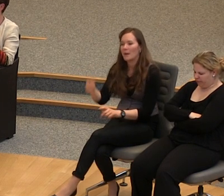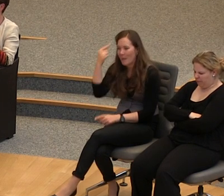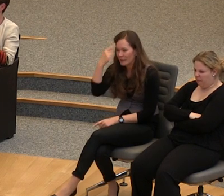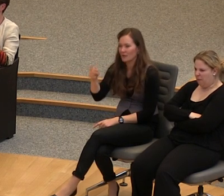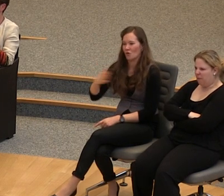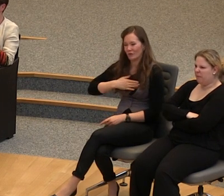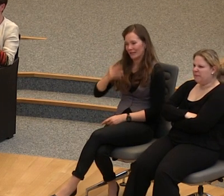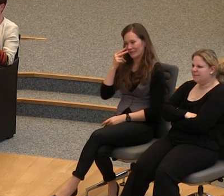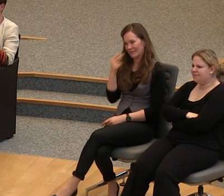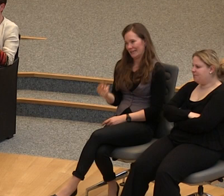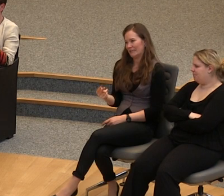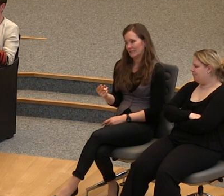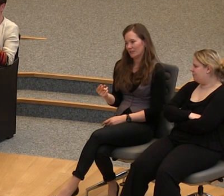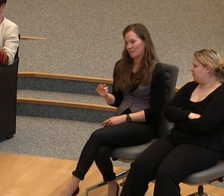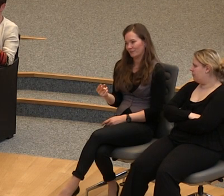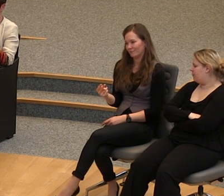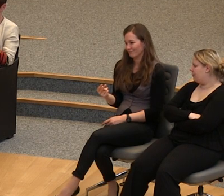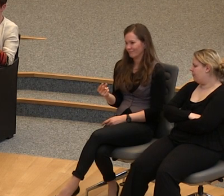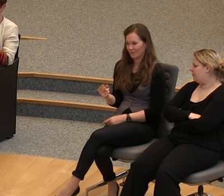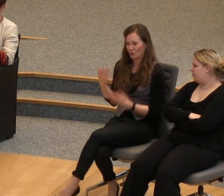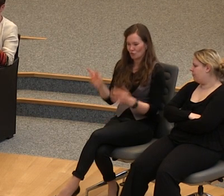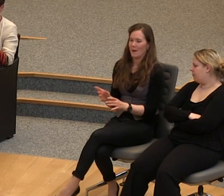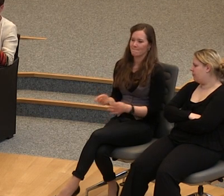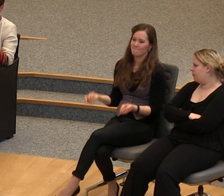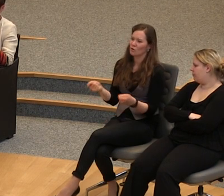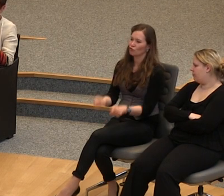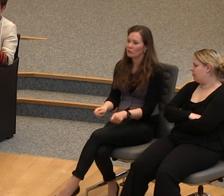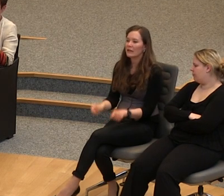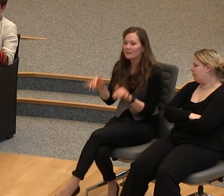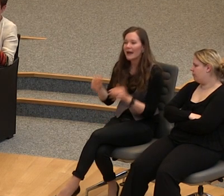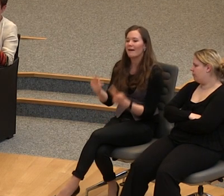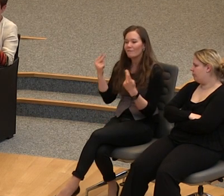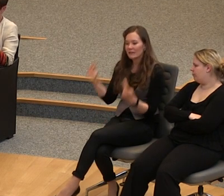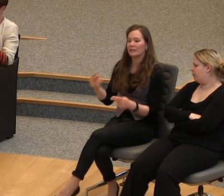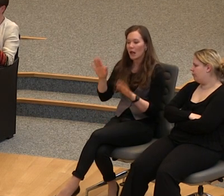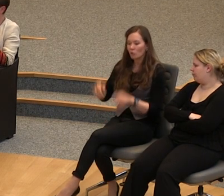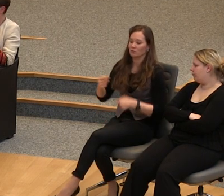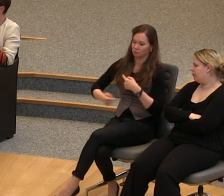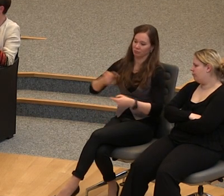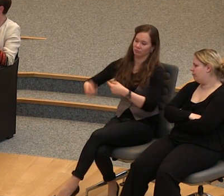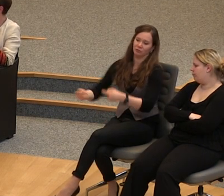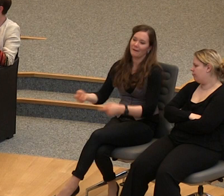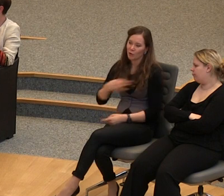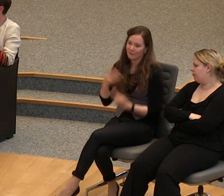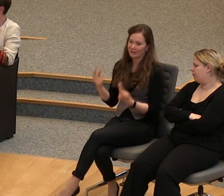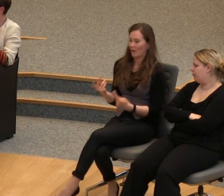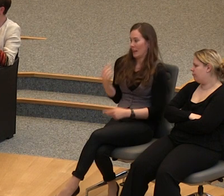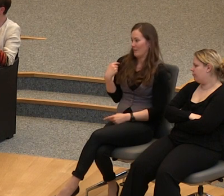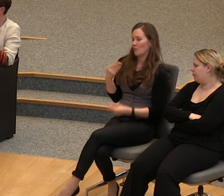unserer Sicht, gehen von diesem Beschluss also wichtige Impulse aus. Und wir sprachen ja eben auch über das